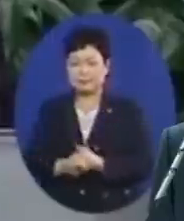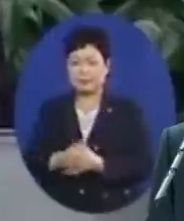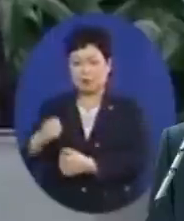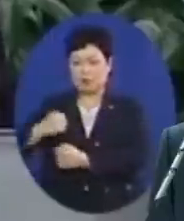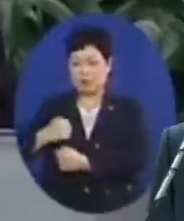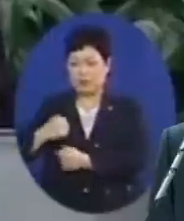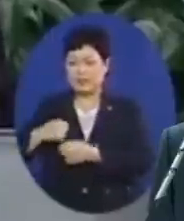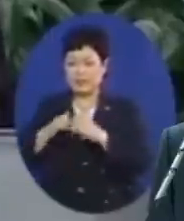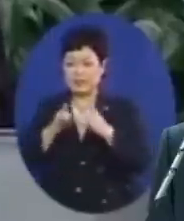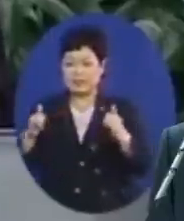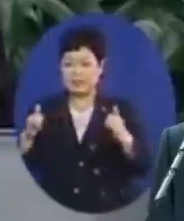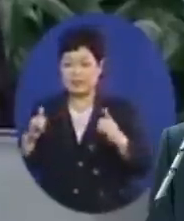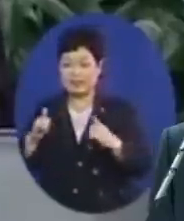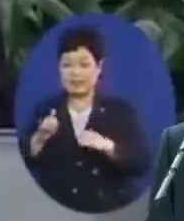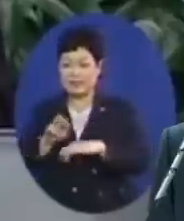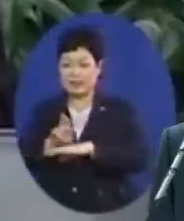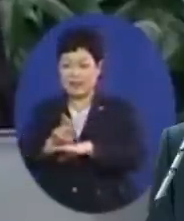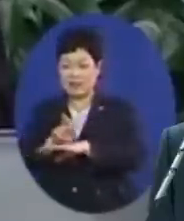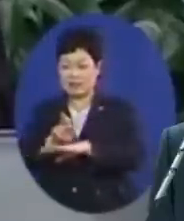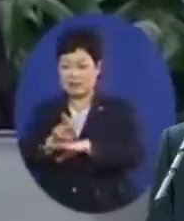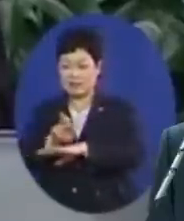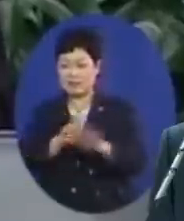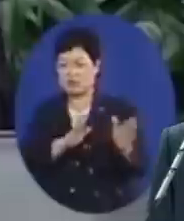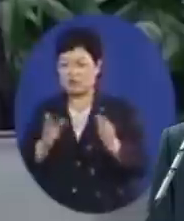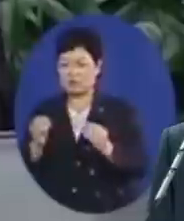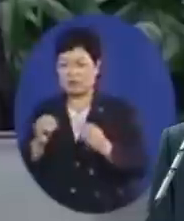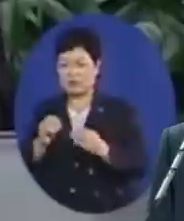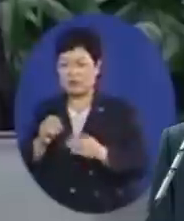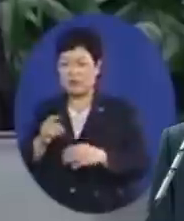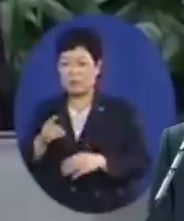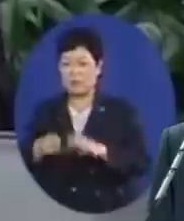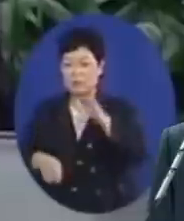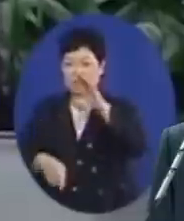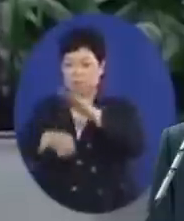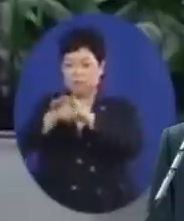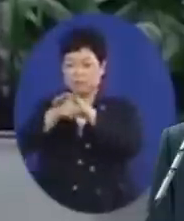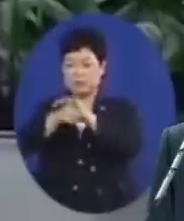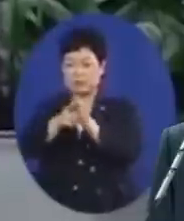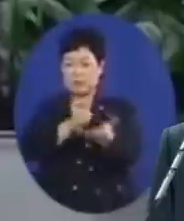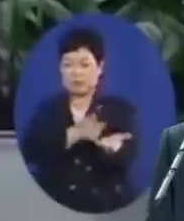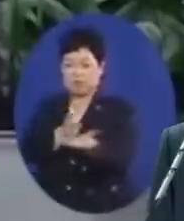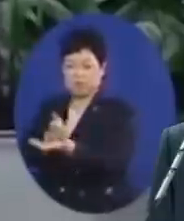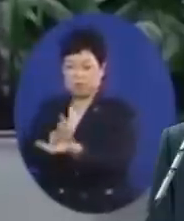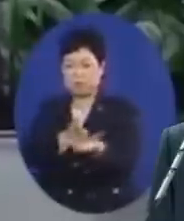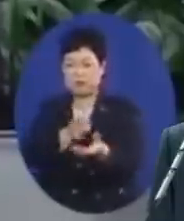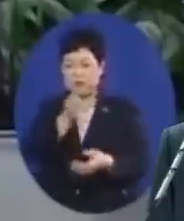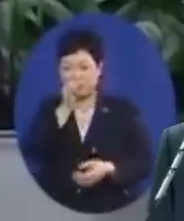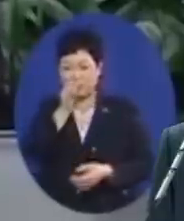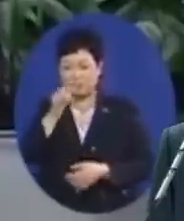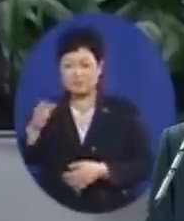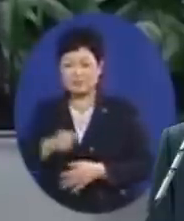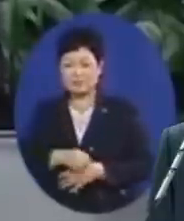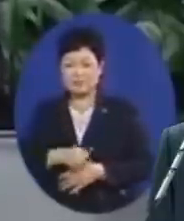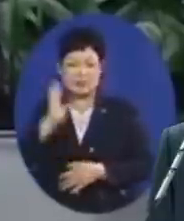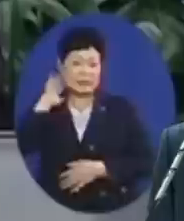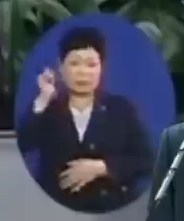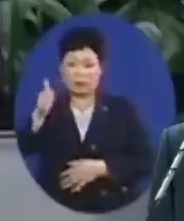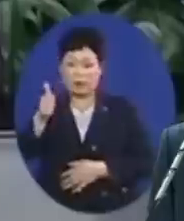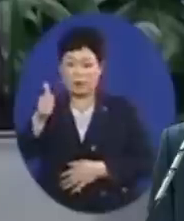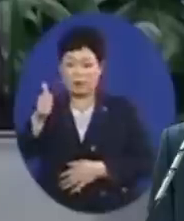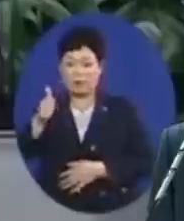군인들이 탱크로 무장을 하고 제트기로 무장을 하고 기관총을 가지고 있는데 대통령이